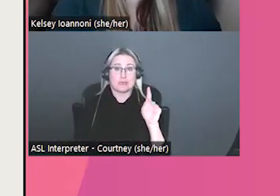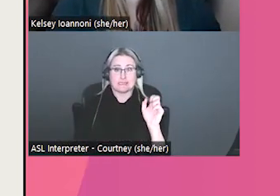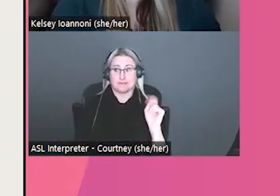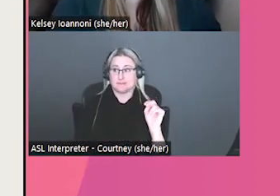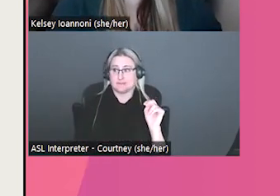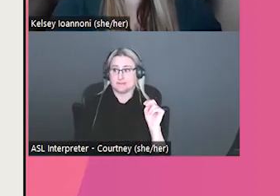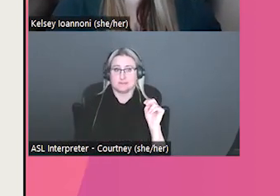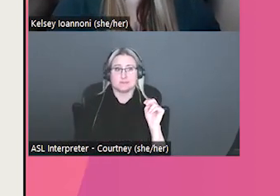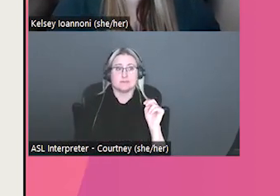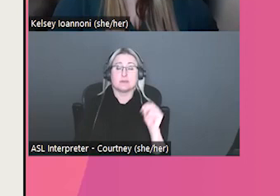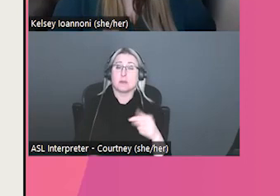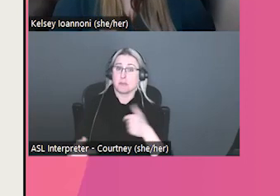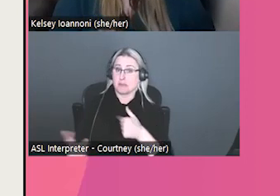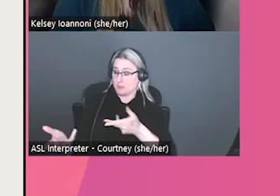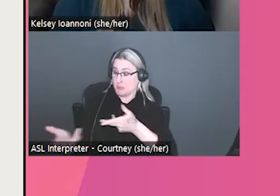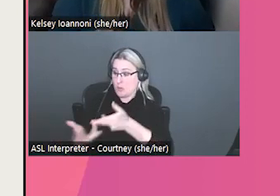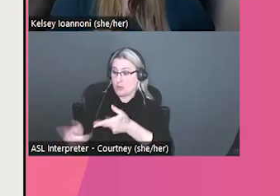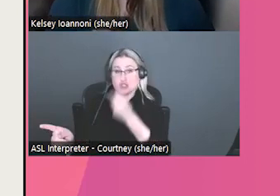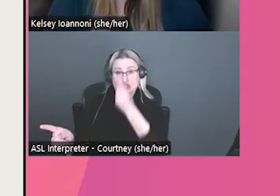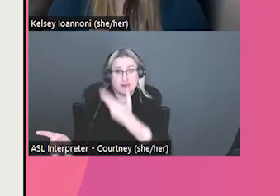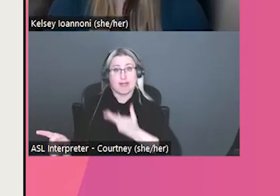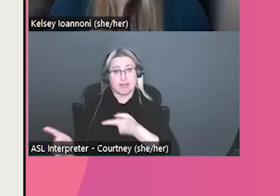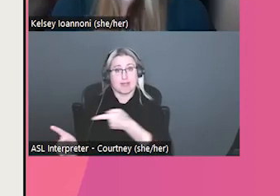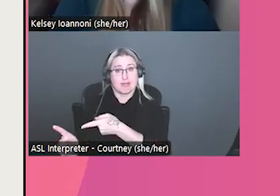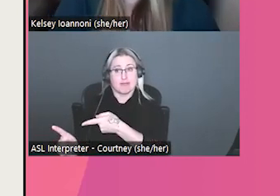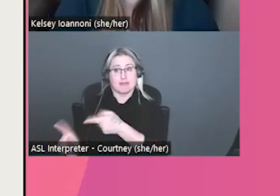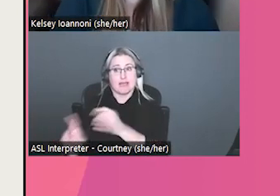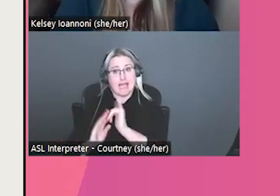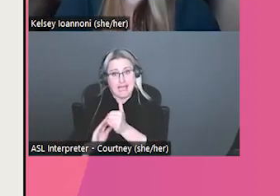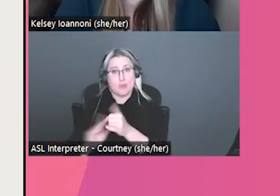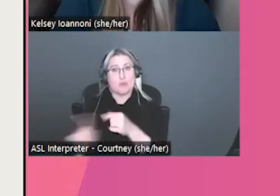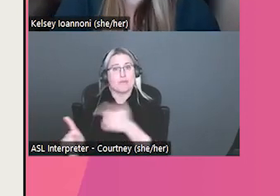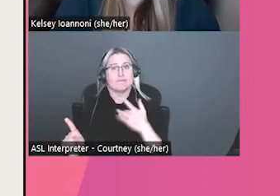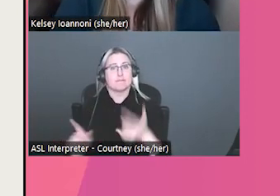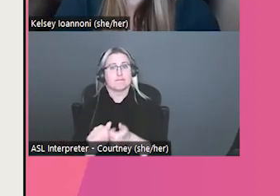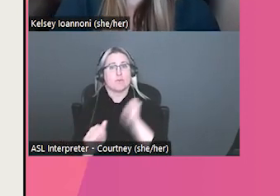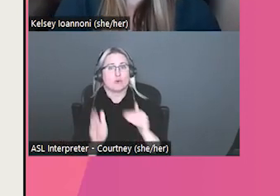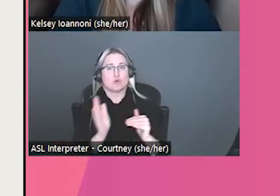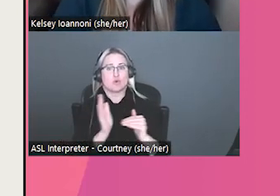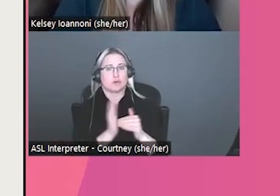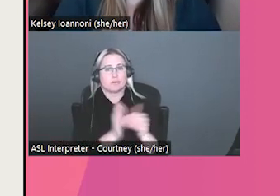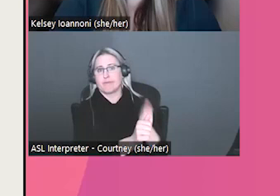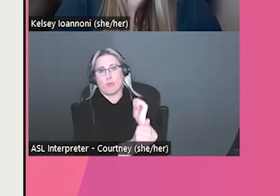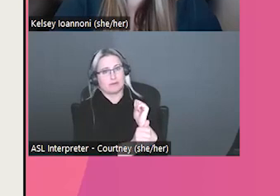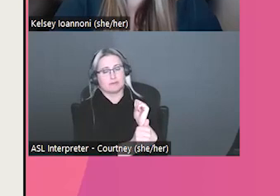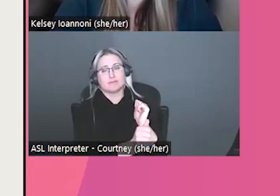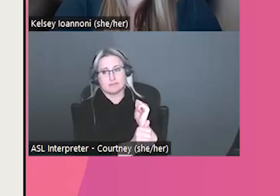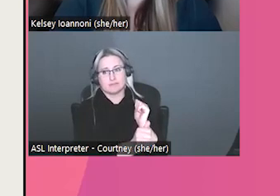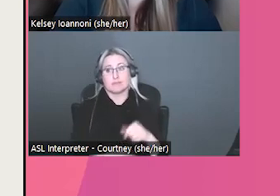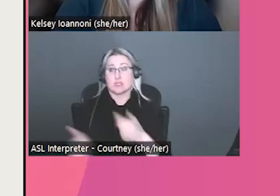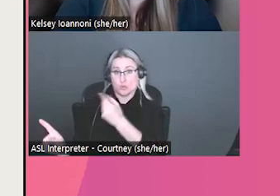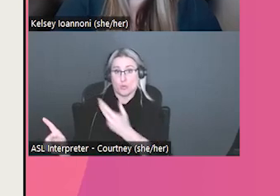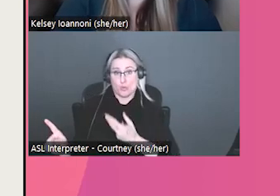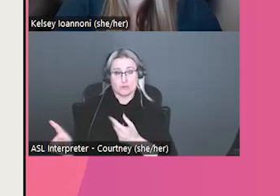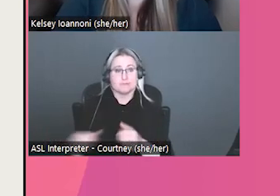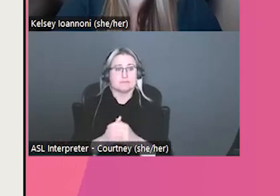de Christine. Lorsque je lui ai parlé à Christine, elle me disait comment elle évite le